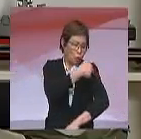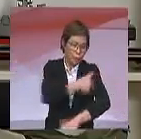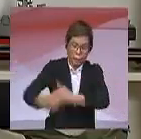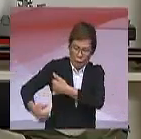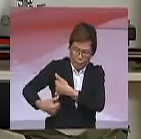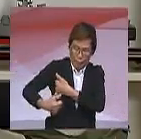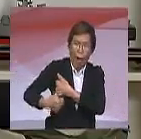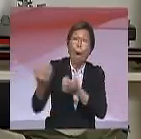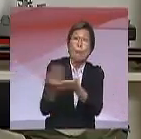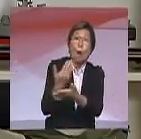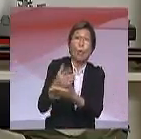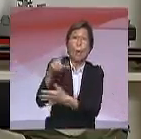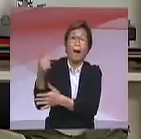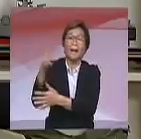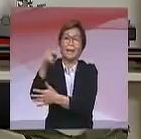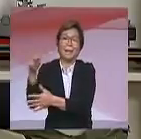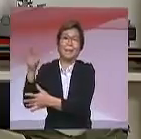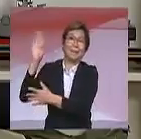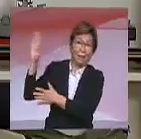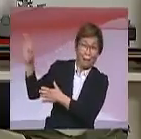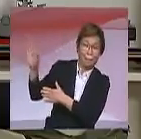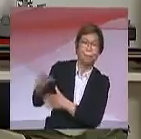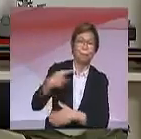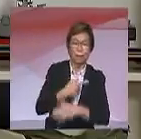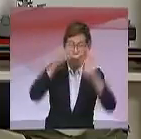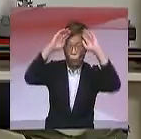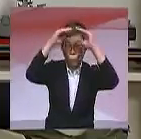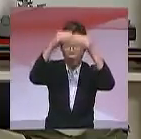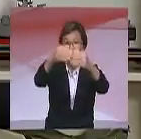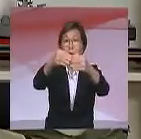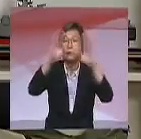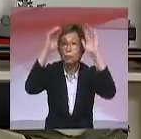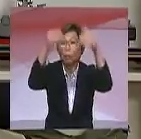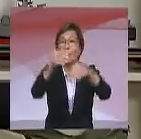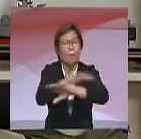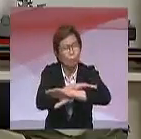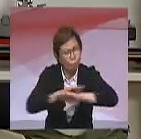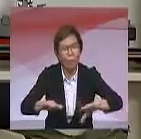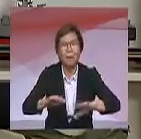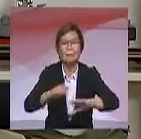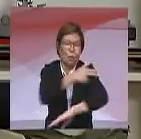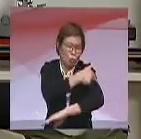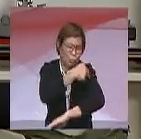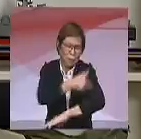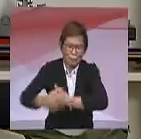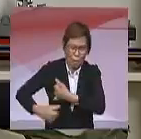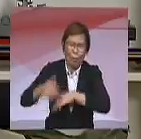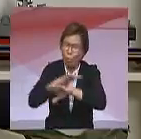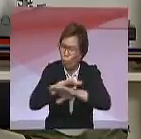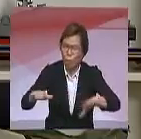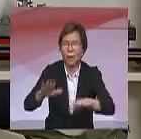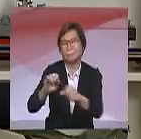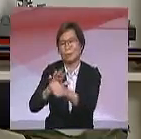KK. Dan seperti biasa, fokus kita adalah fokus non-COVID punya ataupun kes yang